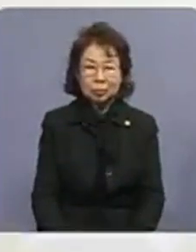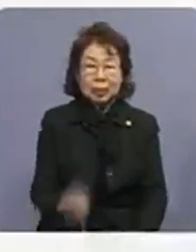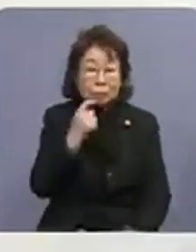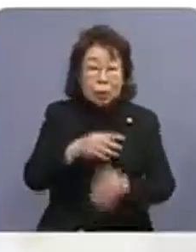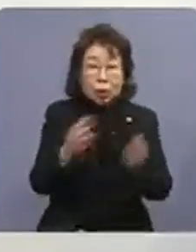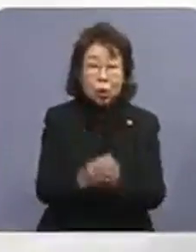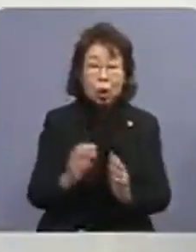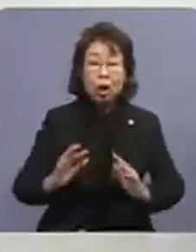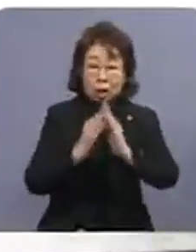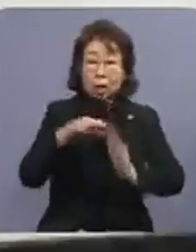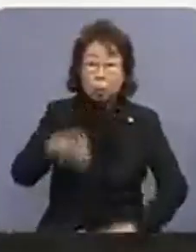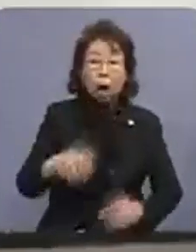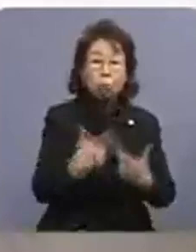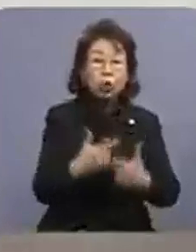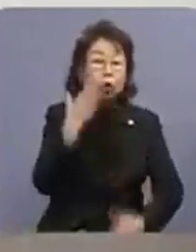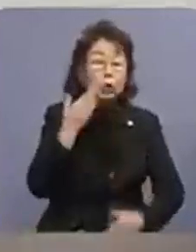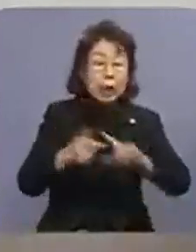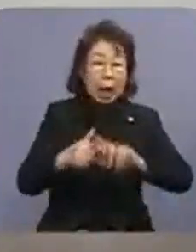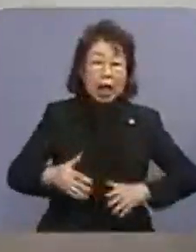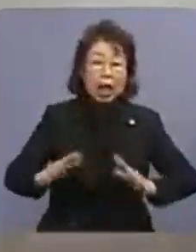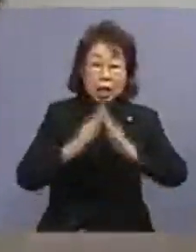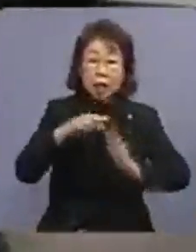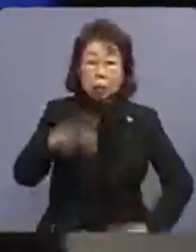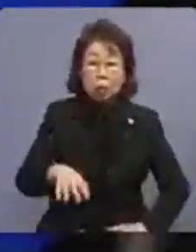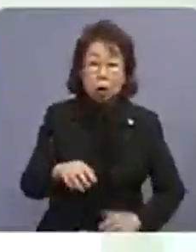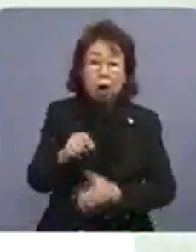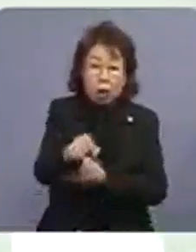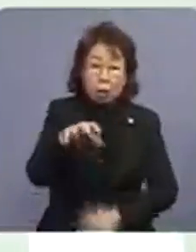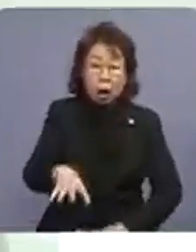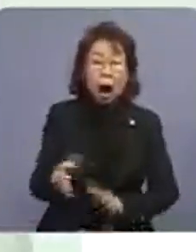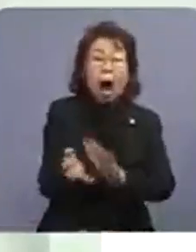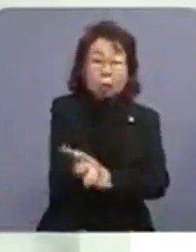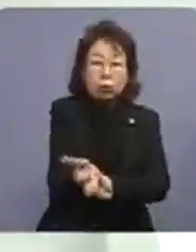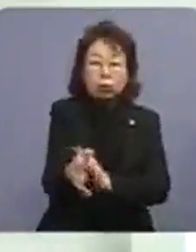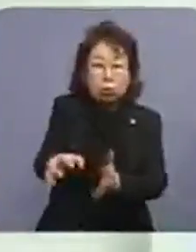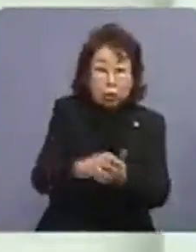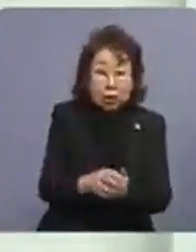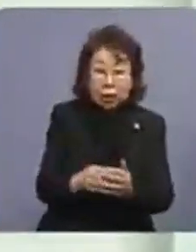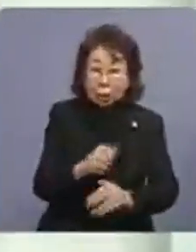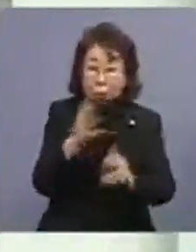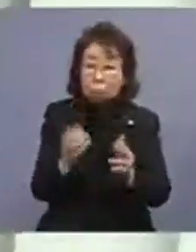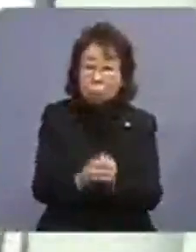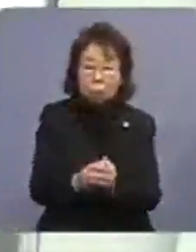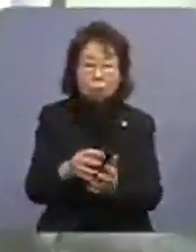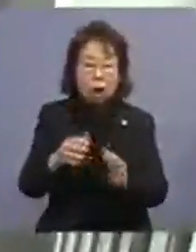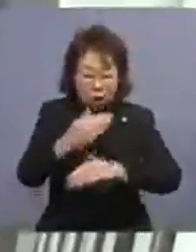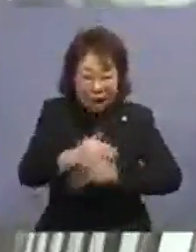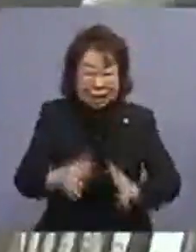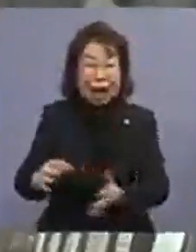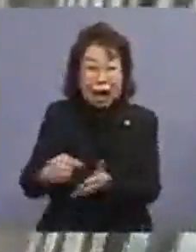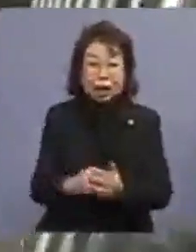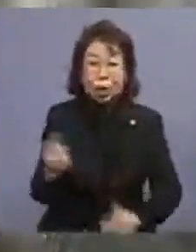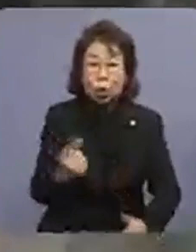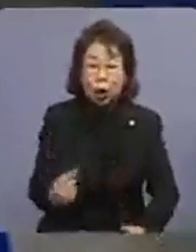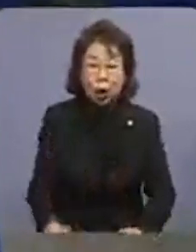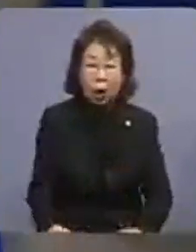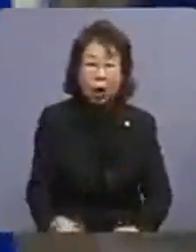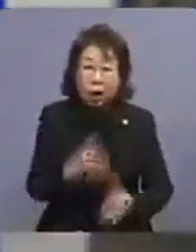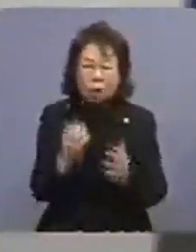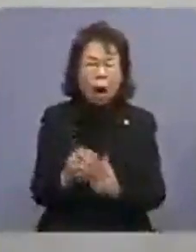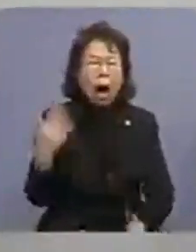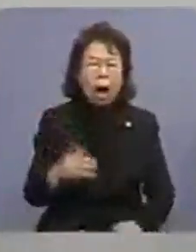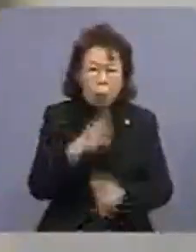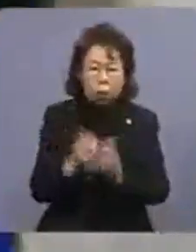민주노총 건설노조 부산울산 건설기계 지부를 압수수색한 경찰 수사관들이 상자를 들고 나옵니다. 5시간 동안